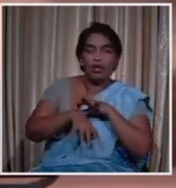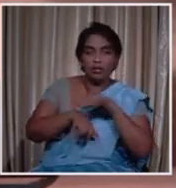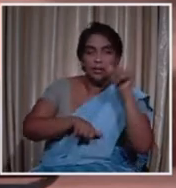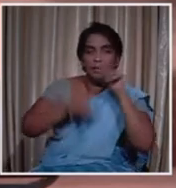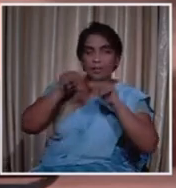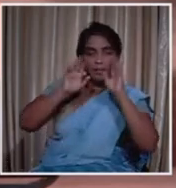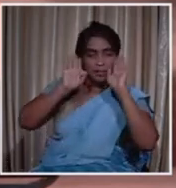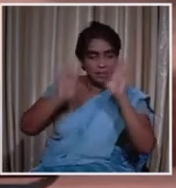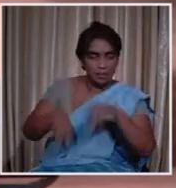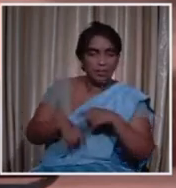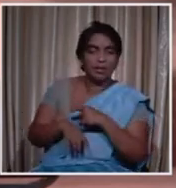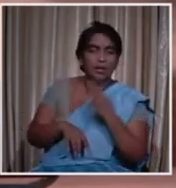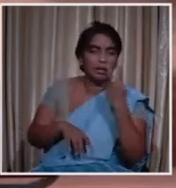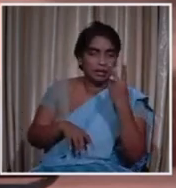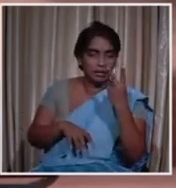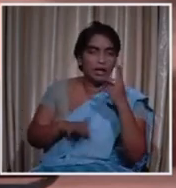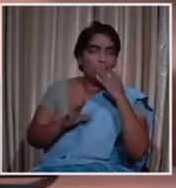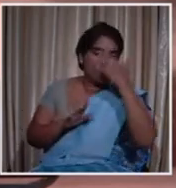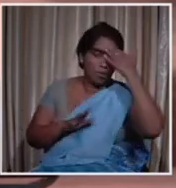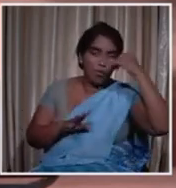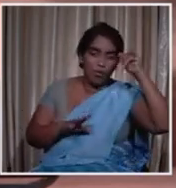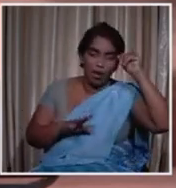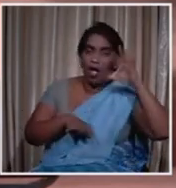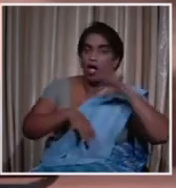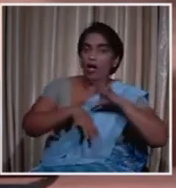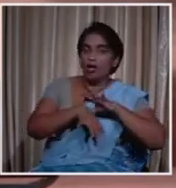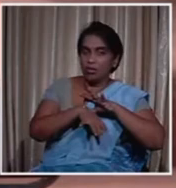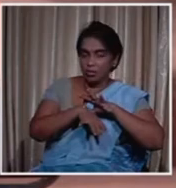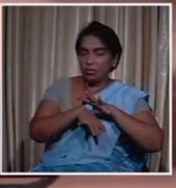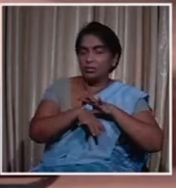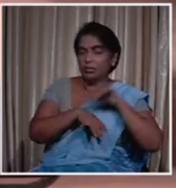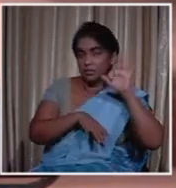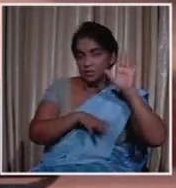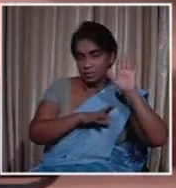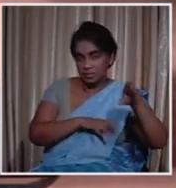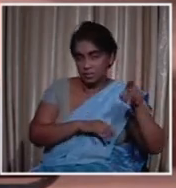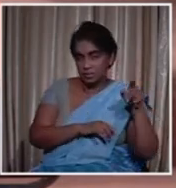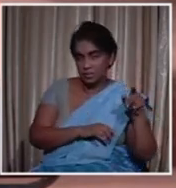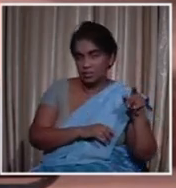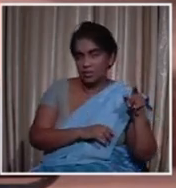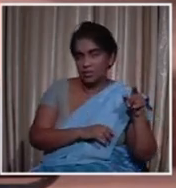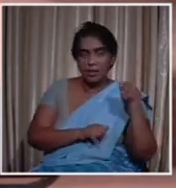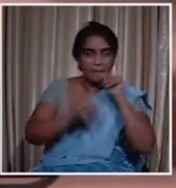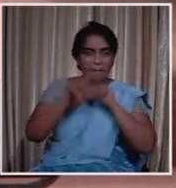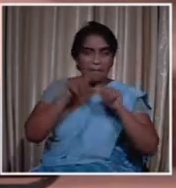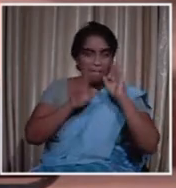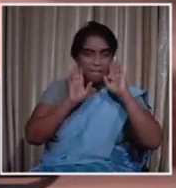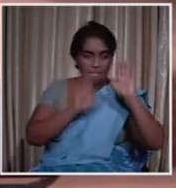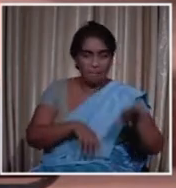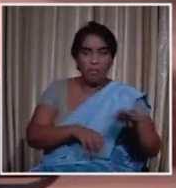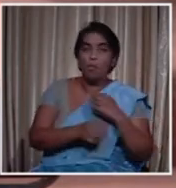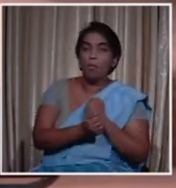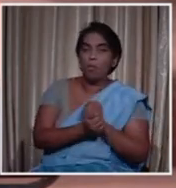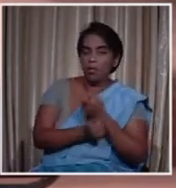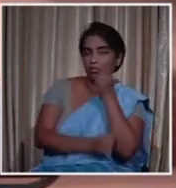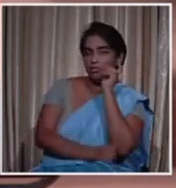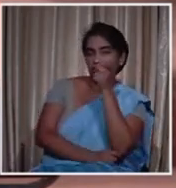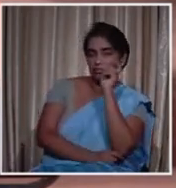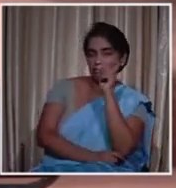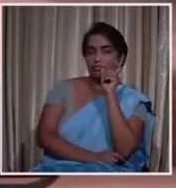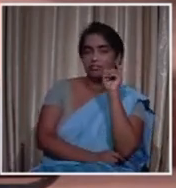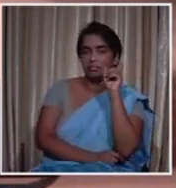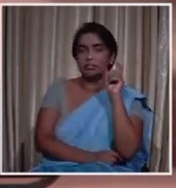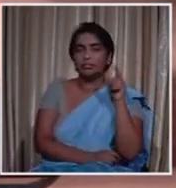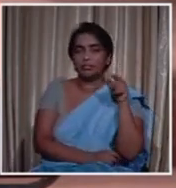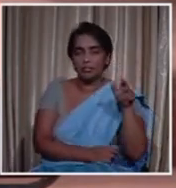முல்லைத்தீவு மாவட்ட வைத்தியசாலையிலும் கைவிலங்கிடப்பட்ட நிலையில் அனுமதிக்கப்பட்டு போலீசாரின் கண்காணிப்பின் கீழ் சிகிச்சை பெற்று வருகின்றனர்.